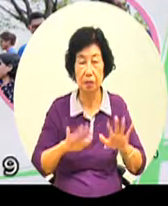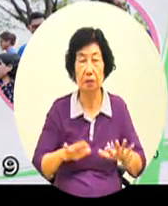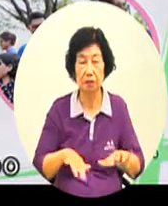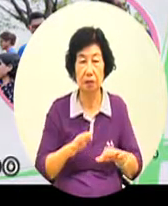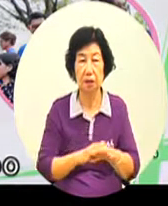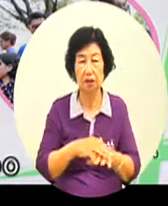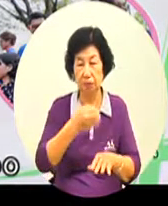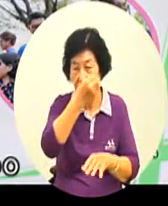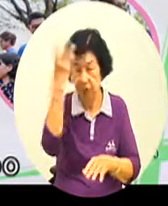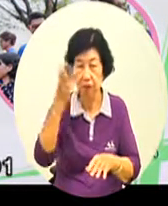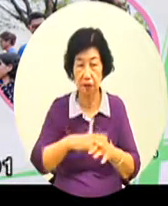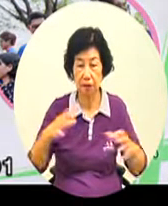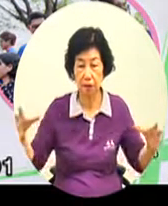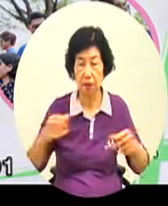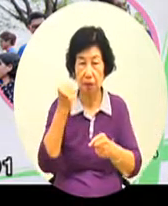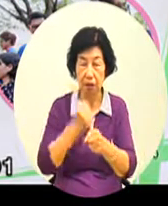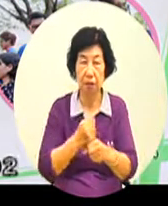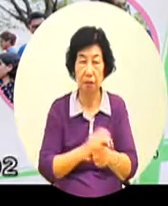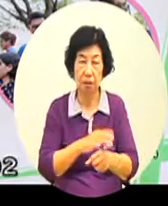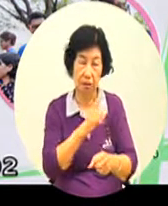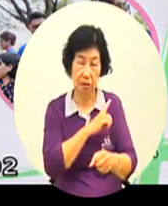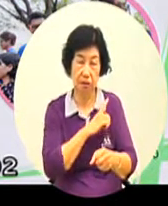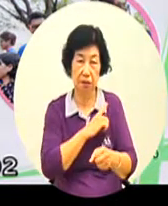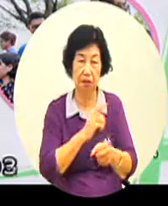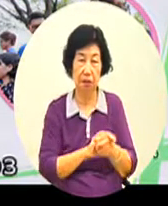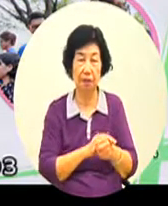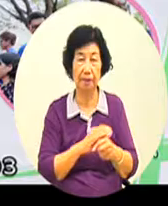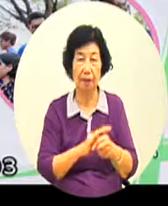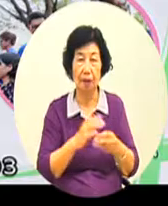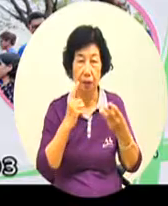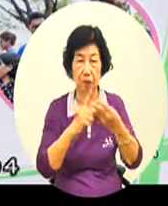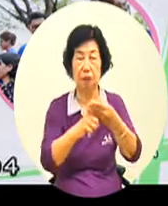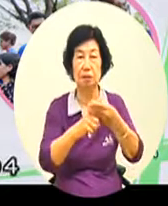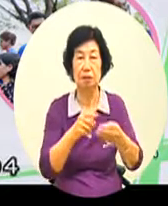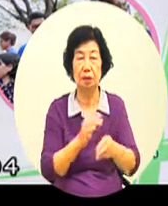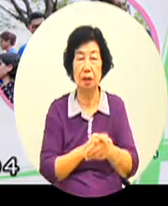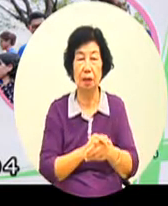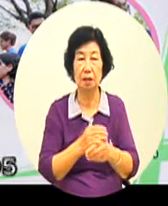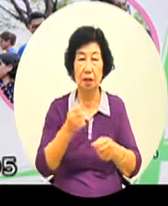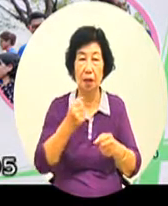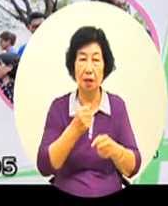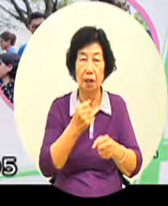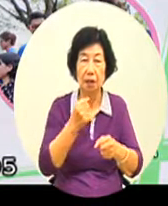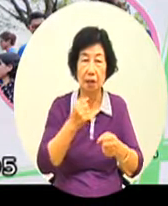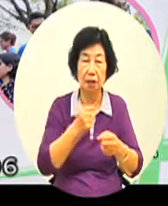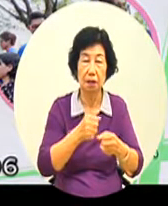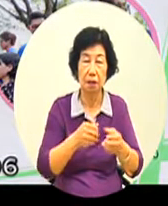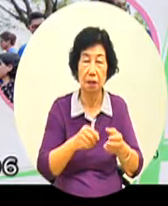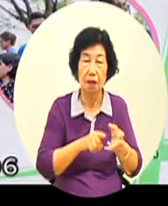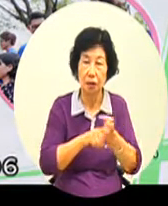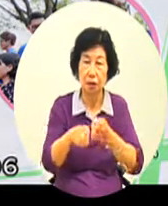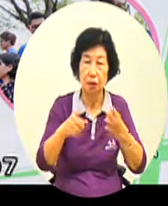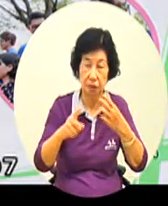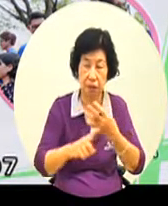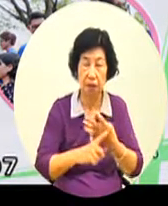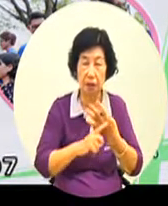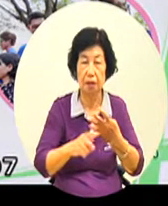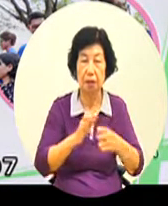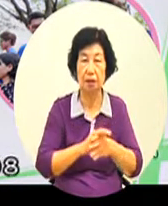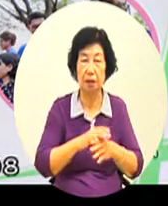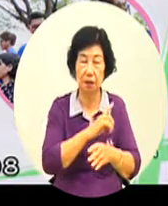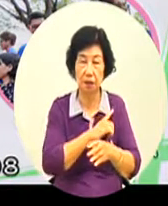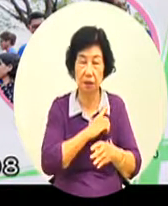作，由青少年自己来作词，那由作曲家来作曲，共同完成这个青少年的音乐。另外